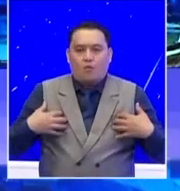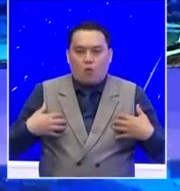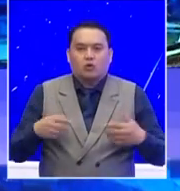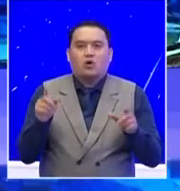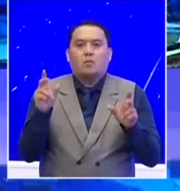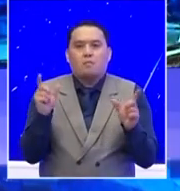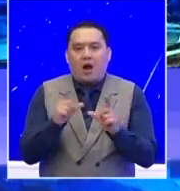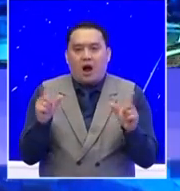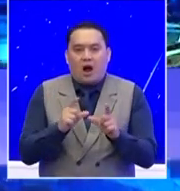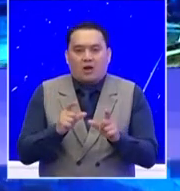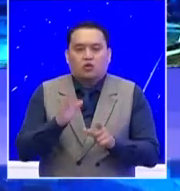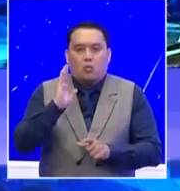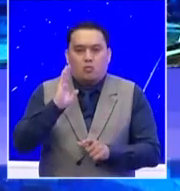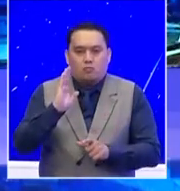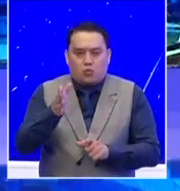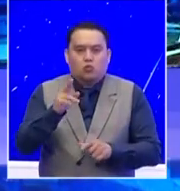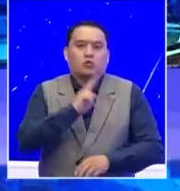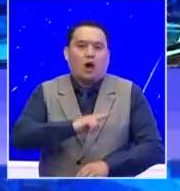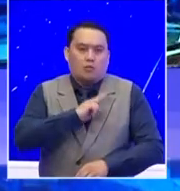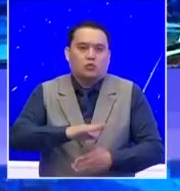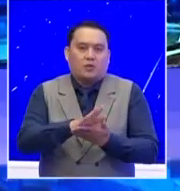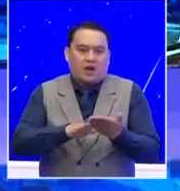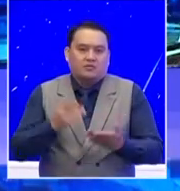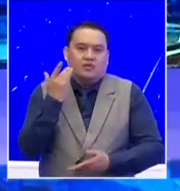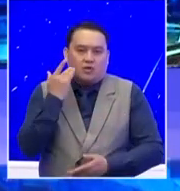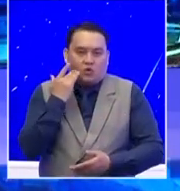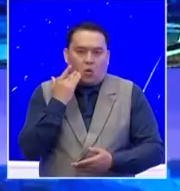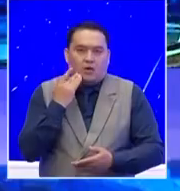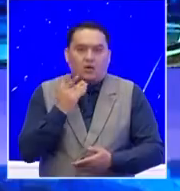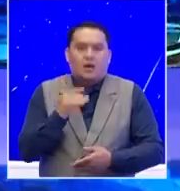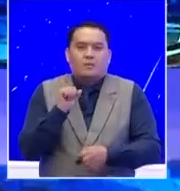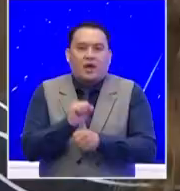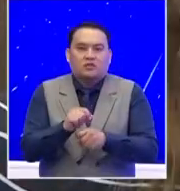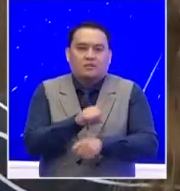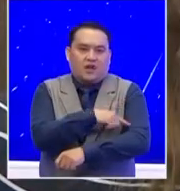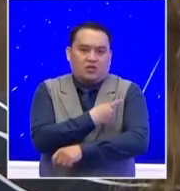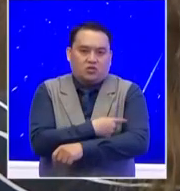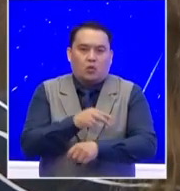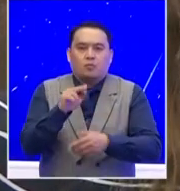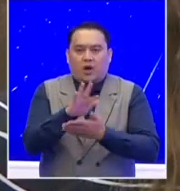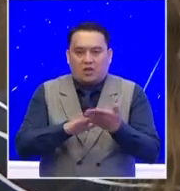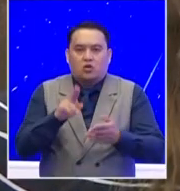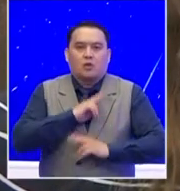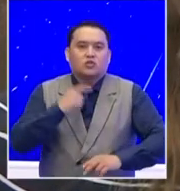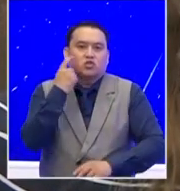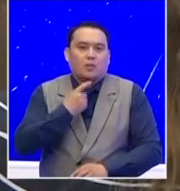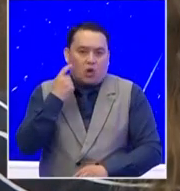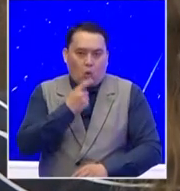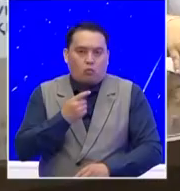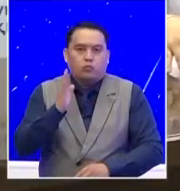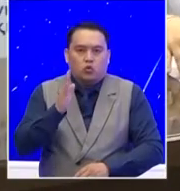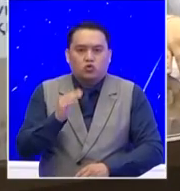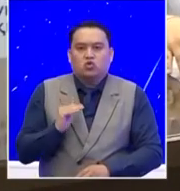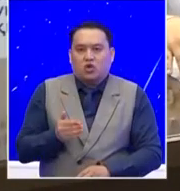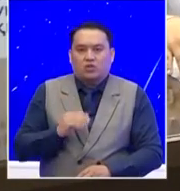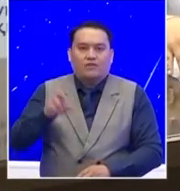будут работать без временных ограничений. Не подлежат приостановлению медицинские организации, в том числе и стоматологические, будь то